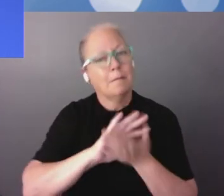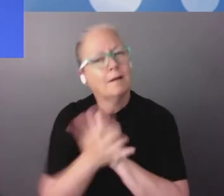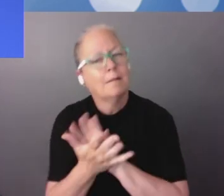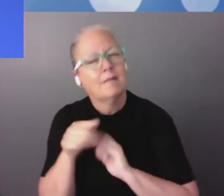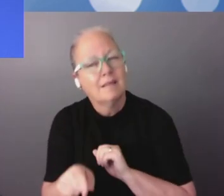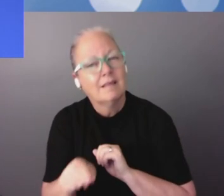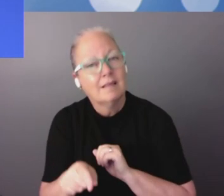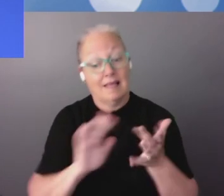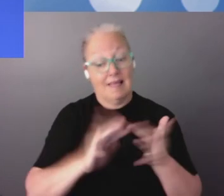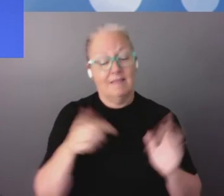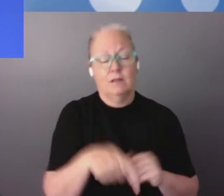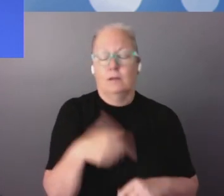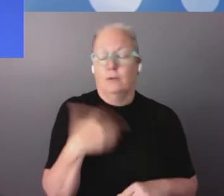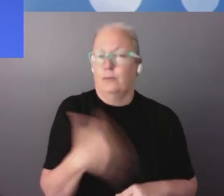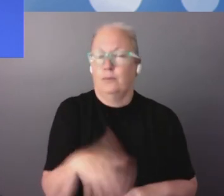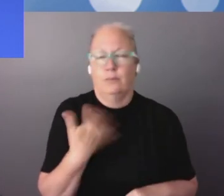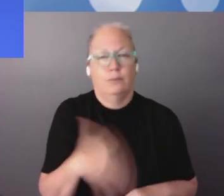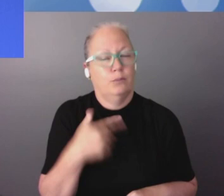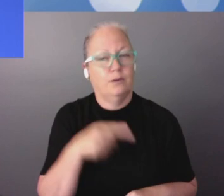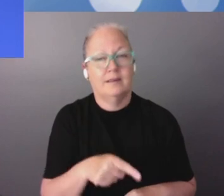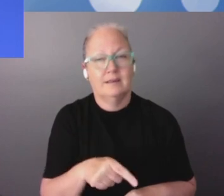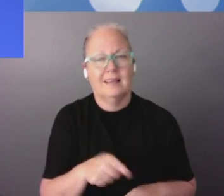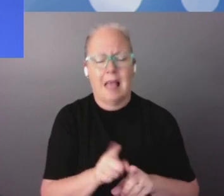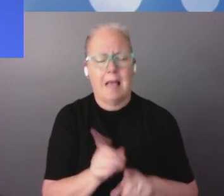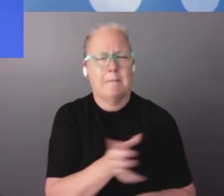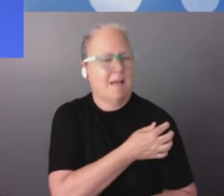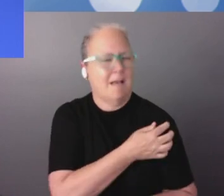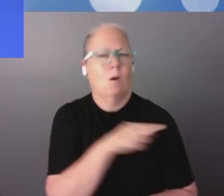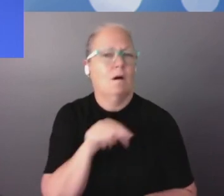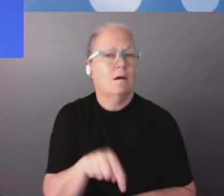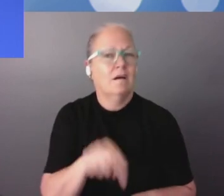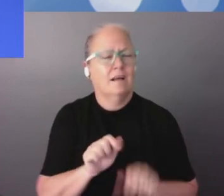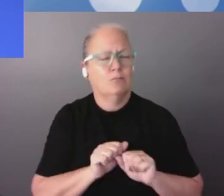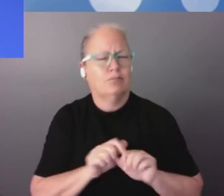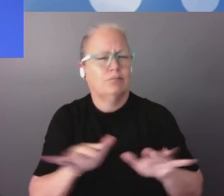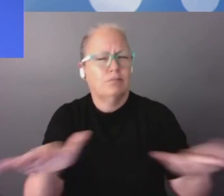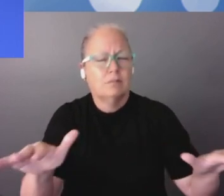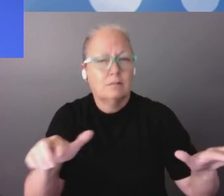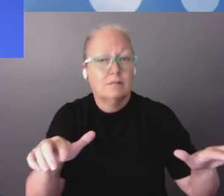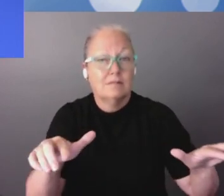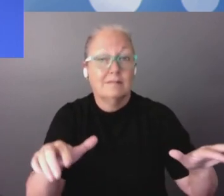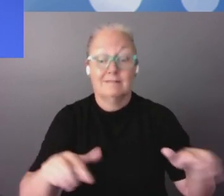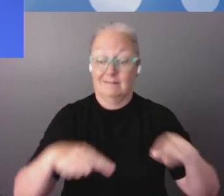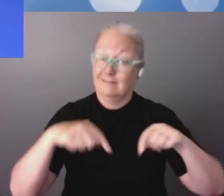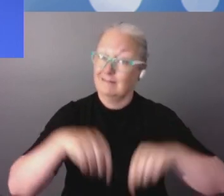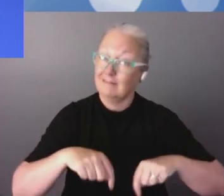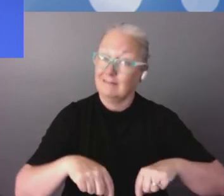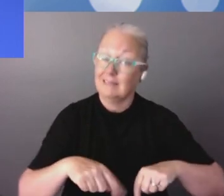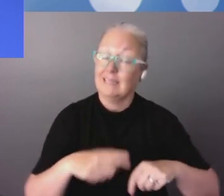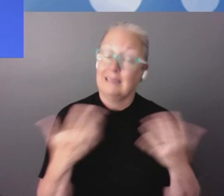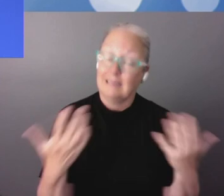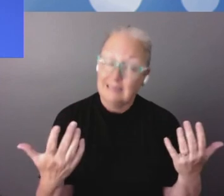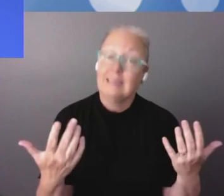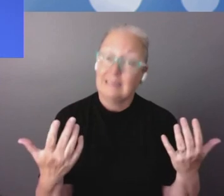个武器，我们必须要在联合国的治理